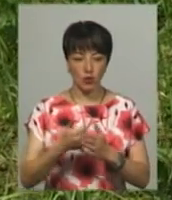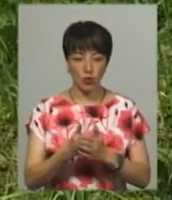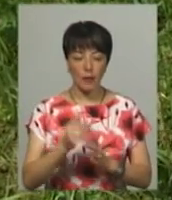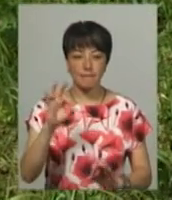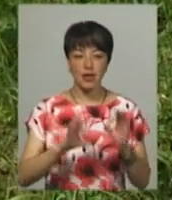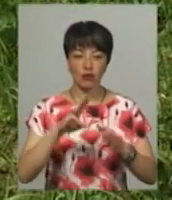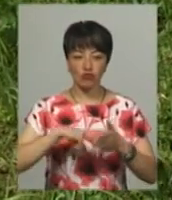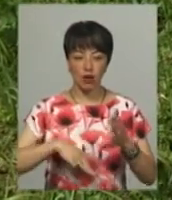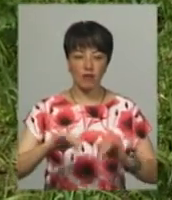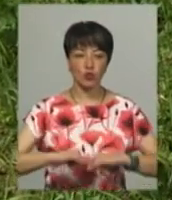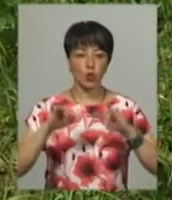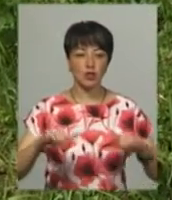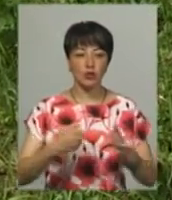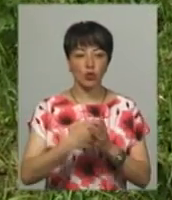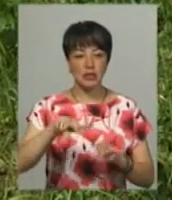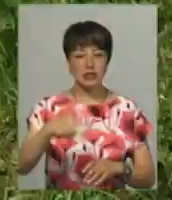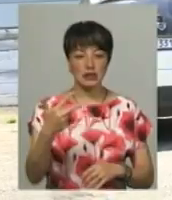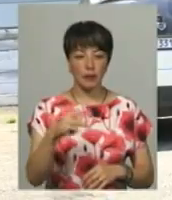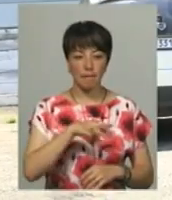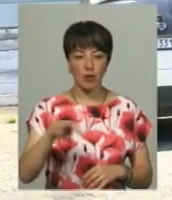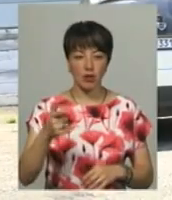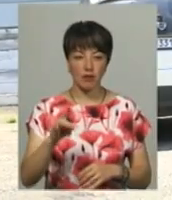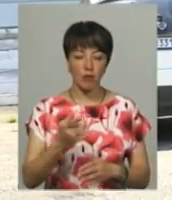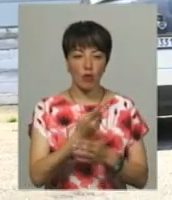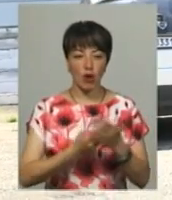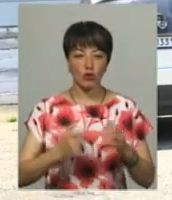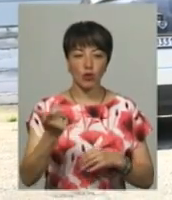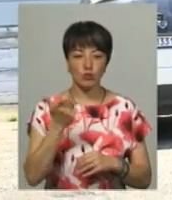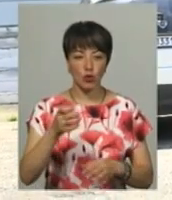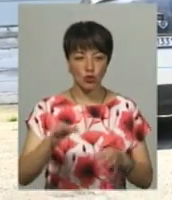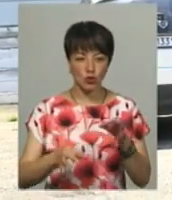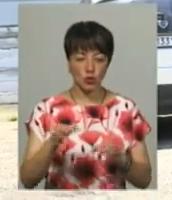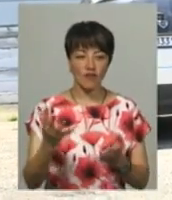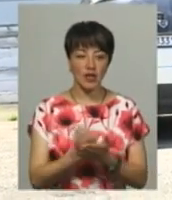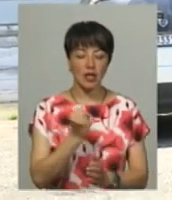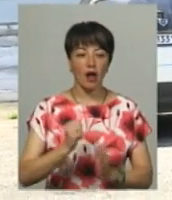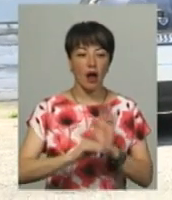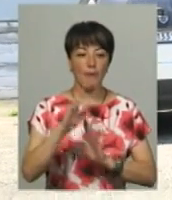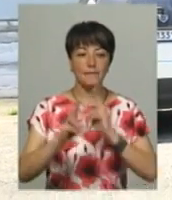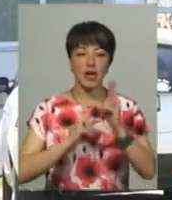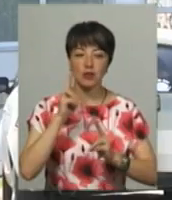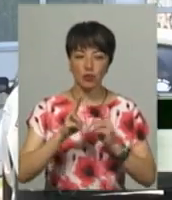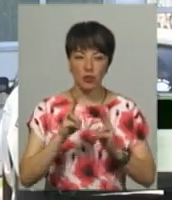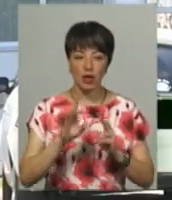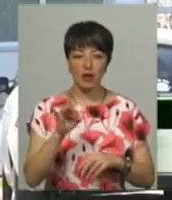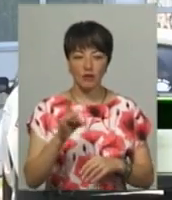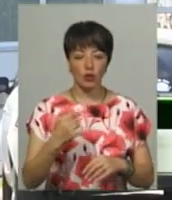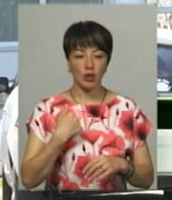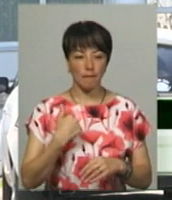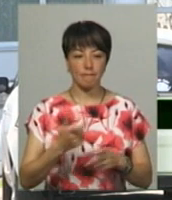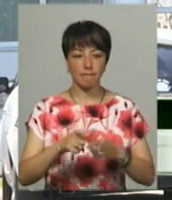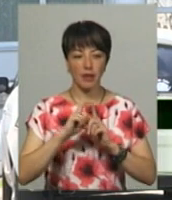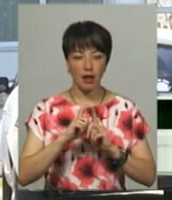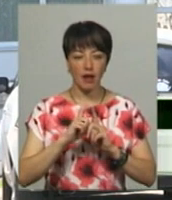штрафні санкції зросли до 33 мільйонів гривень. Програли господарський суд, виграли апеляційний у Рівному. Нам приходить уже